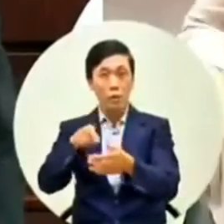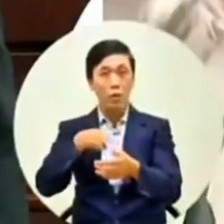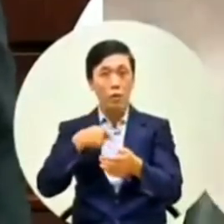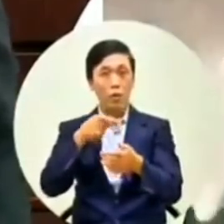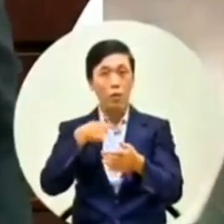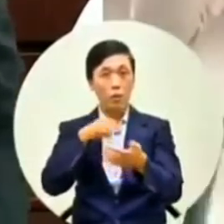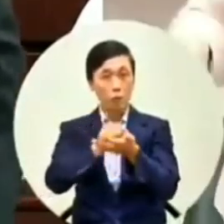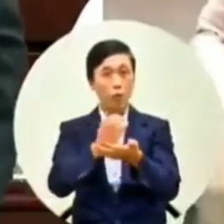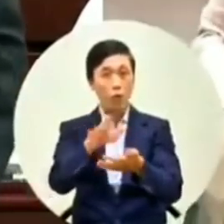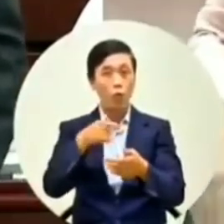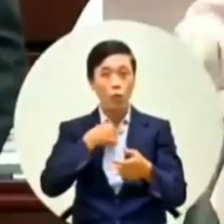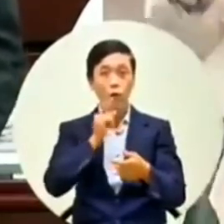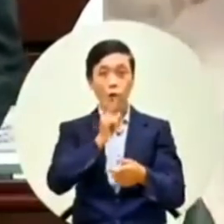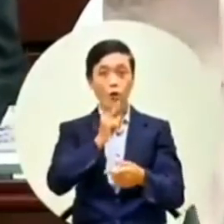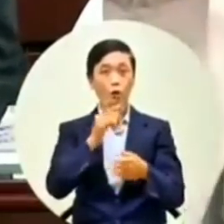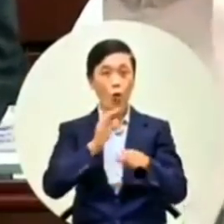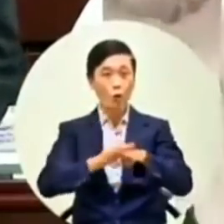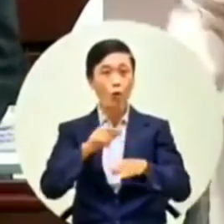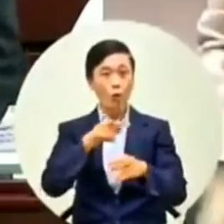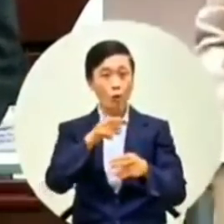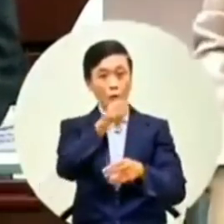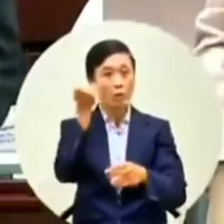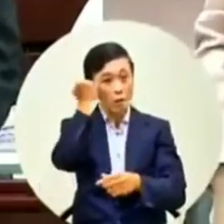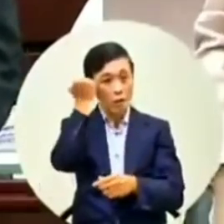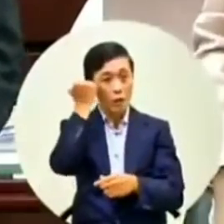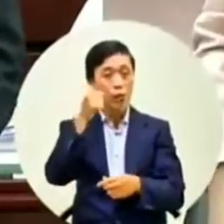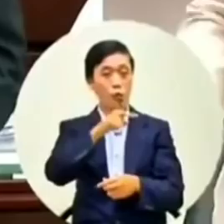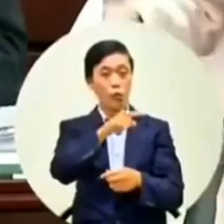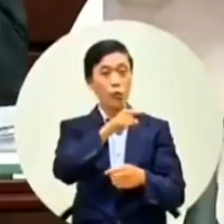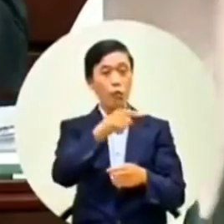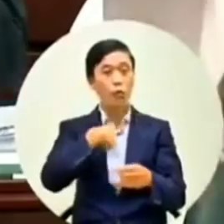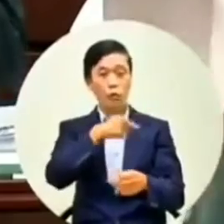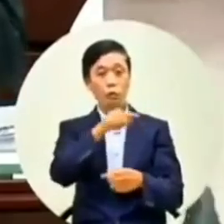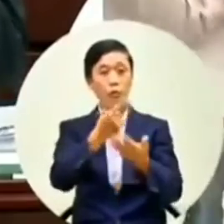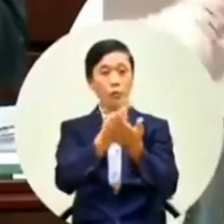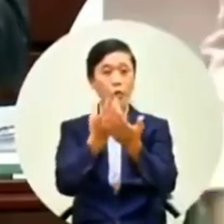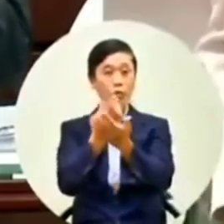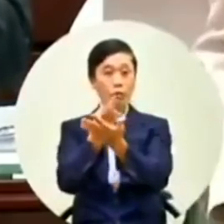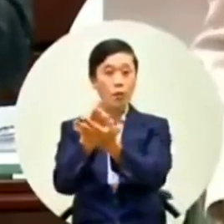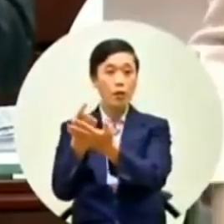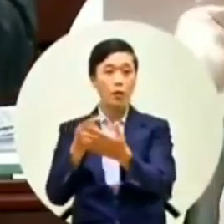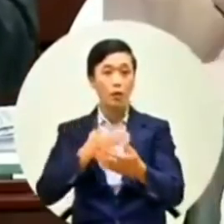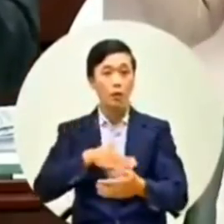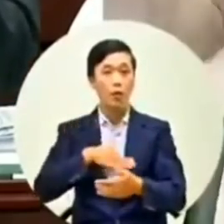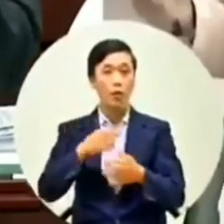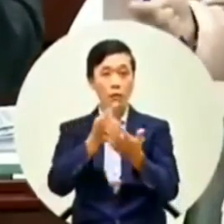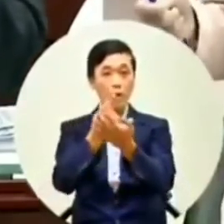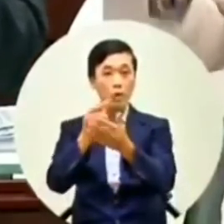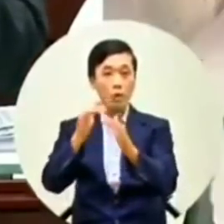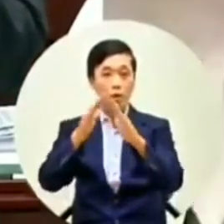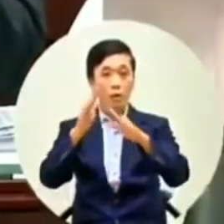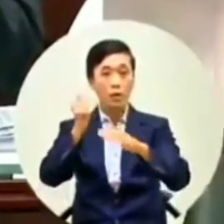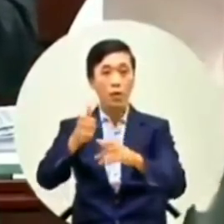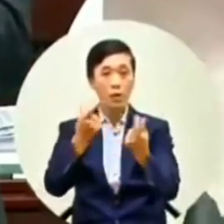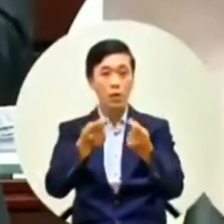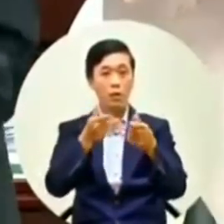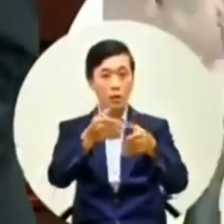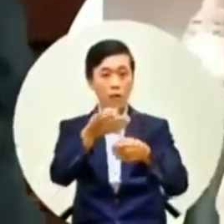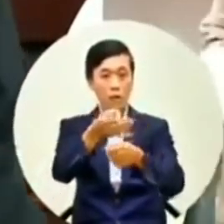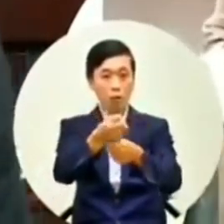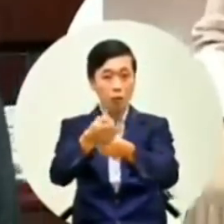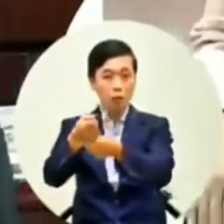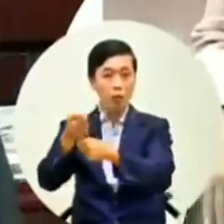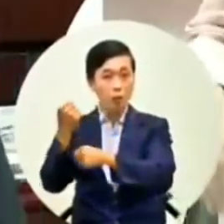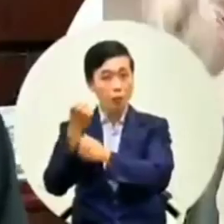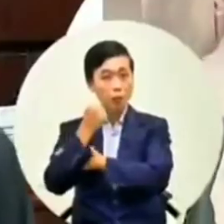会会讲。没有人不知道你的辛苦，每一任的市长都很辛苦啊，大家都为了这个筹钱的部分在努力啊。好，那